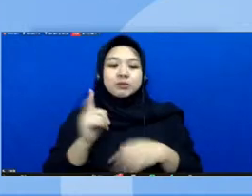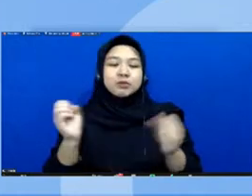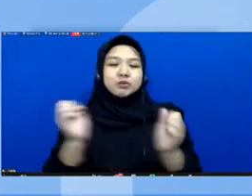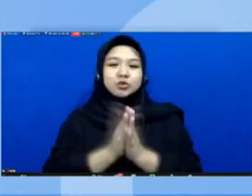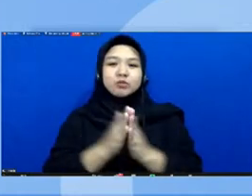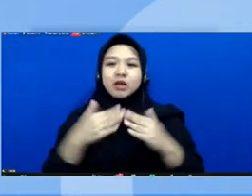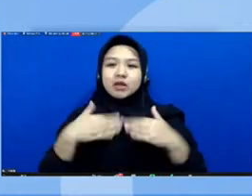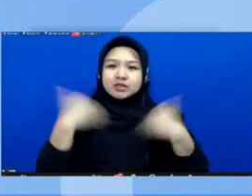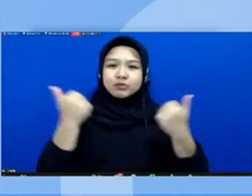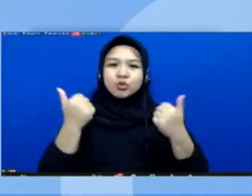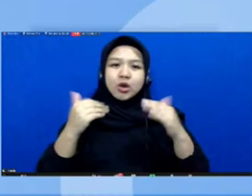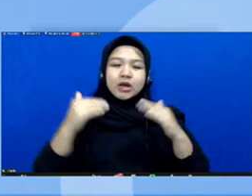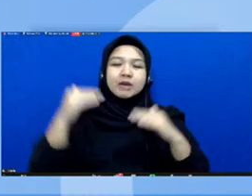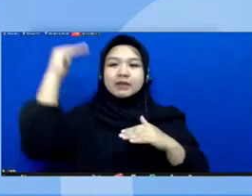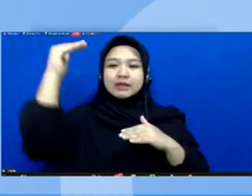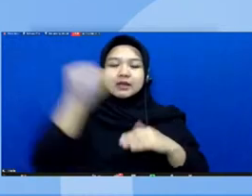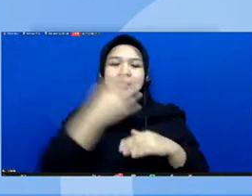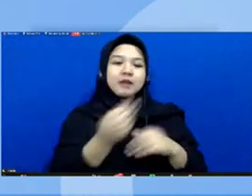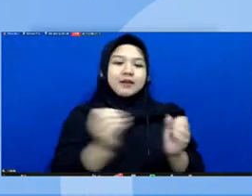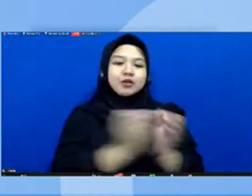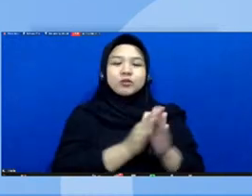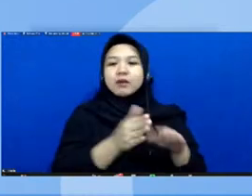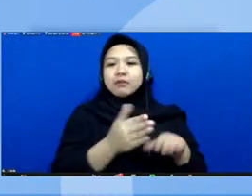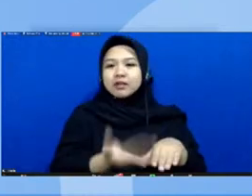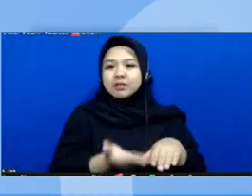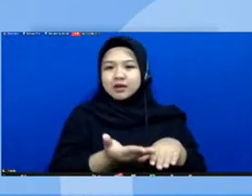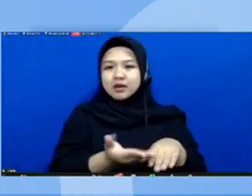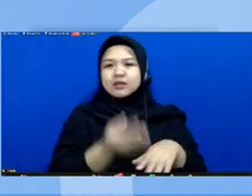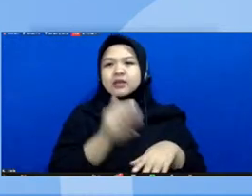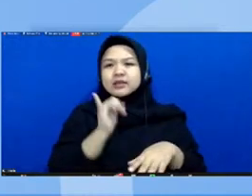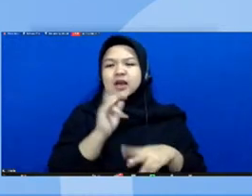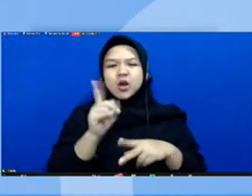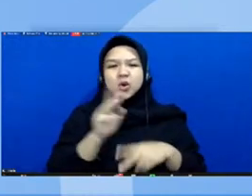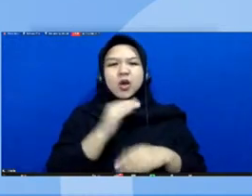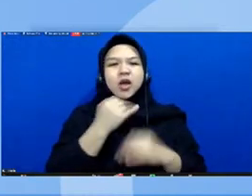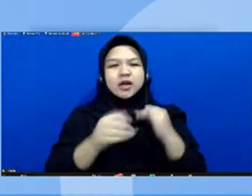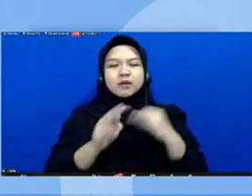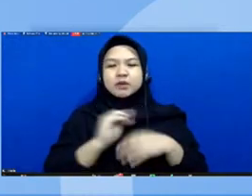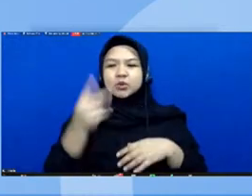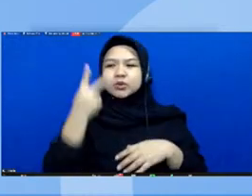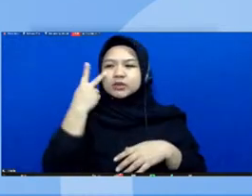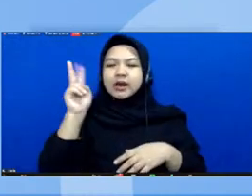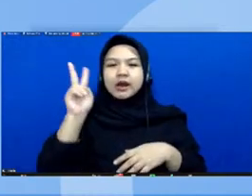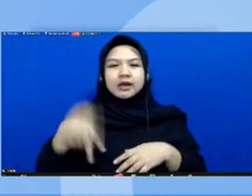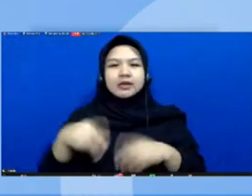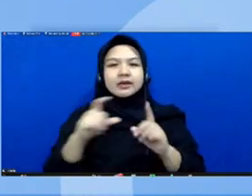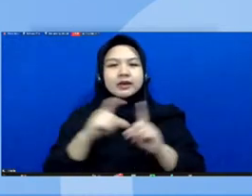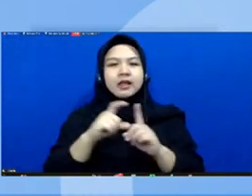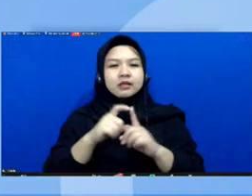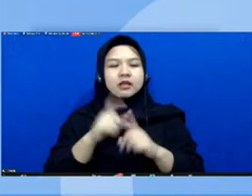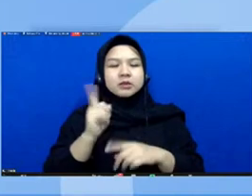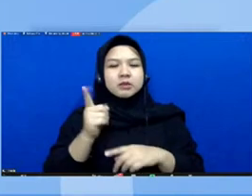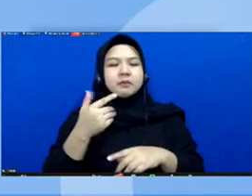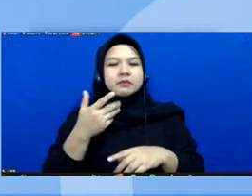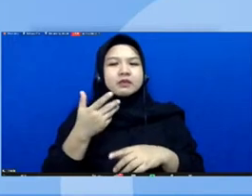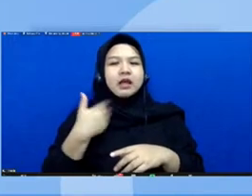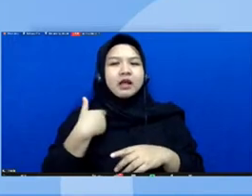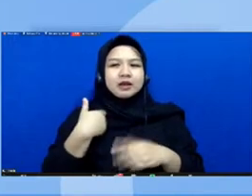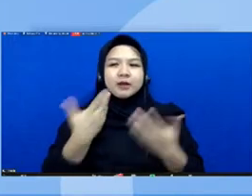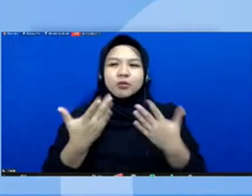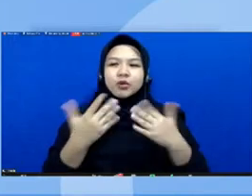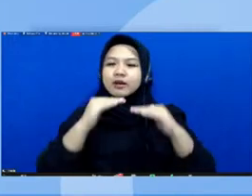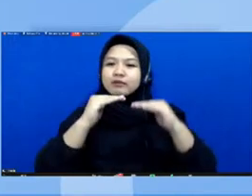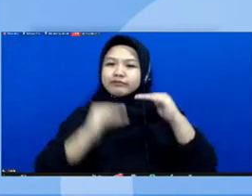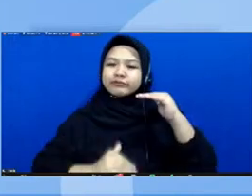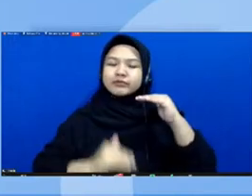kesembuhan lebih tinggi daripada angka kematian. Walaupun kalau weekend, kita harus cross-check lagi datanya. Karena ada kecenderungan lab itu tes